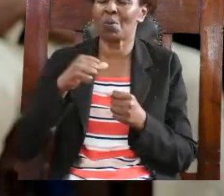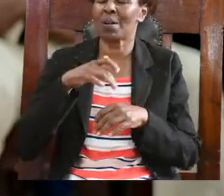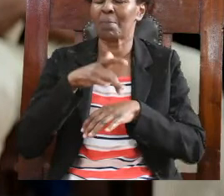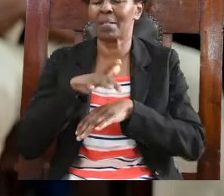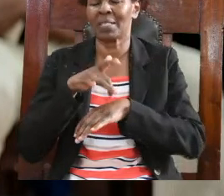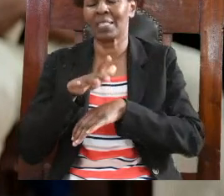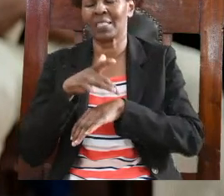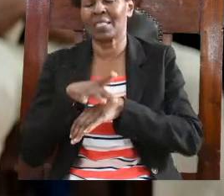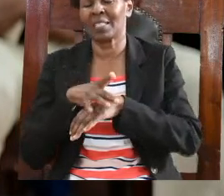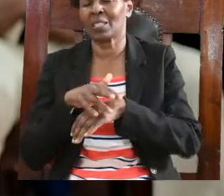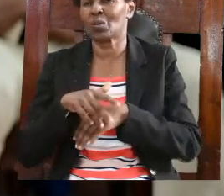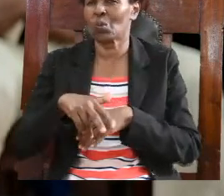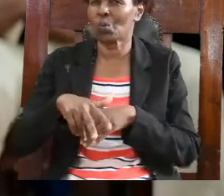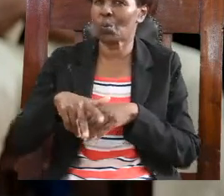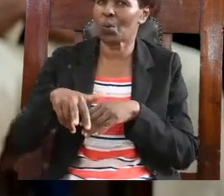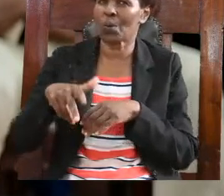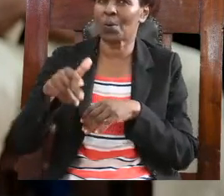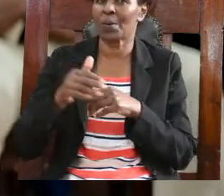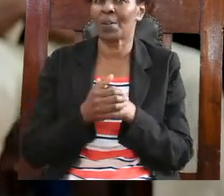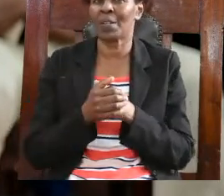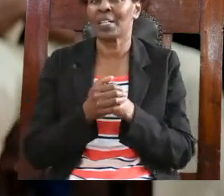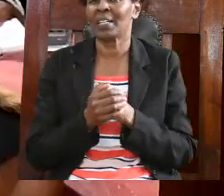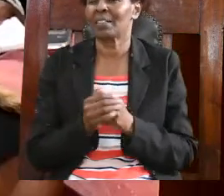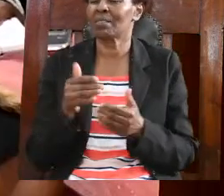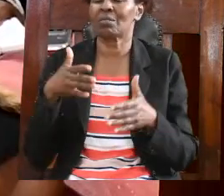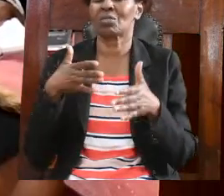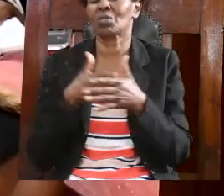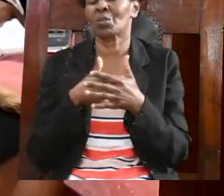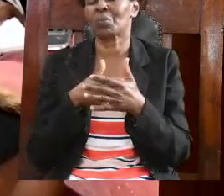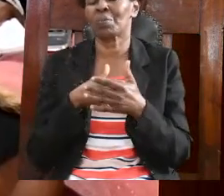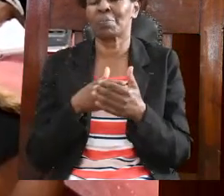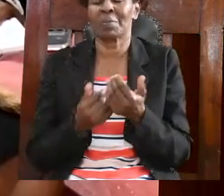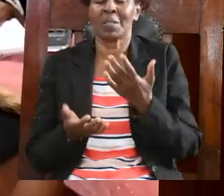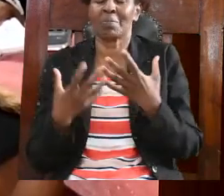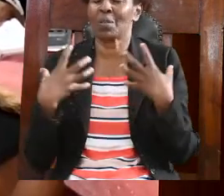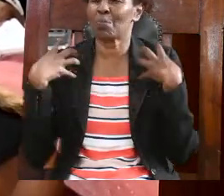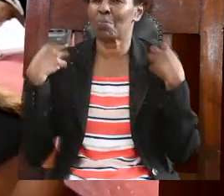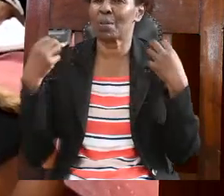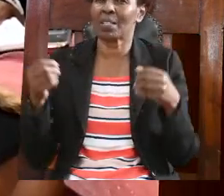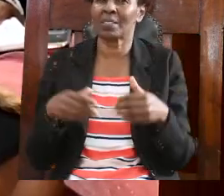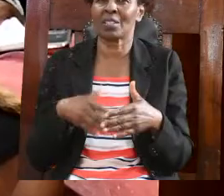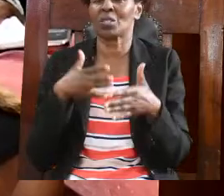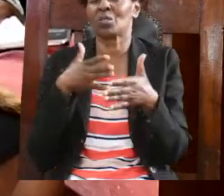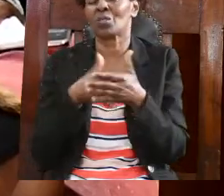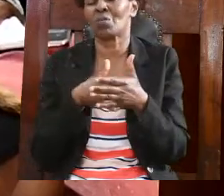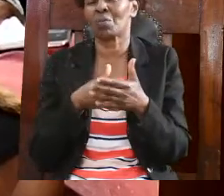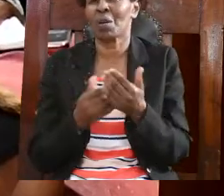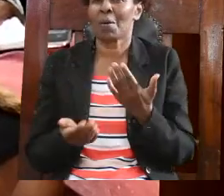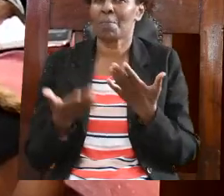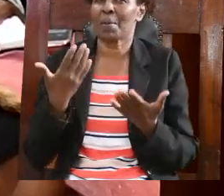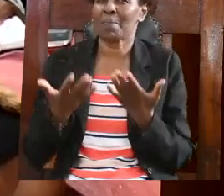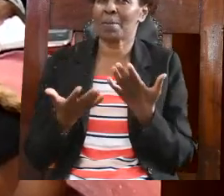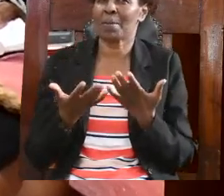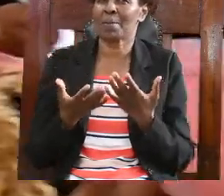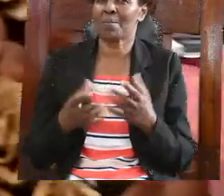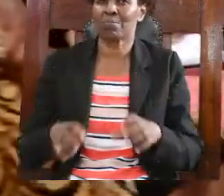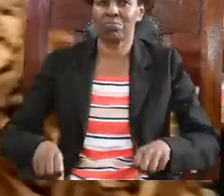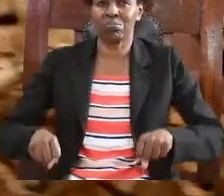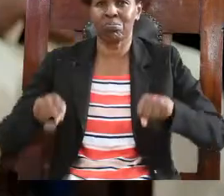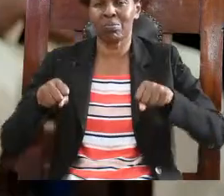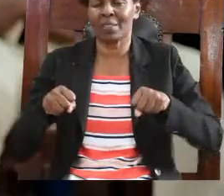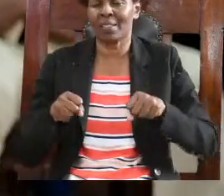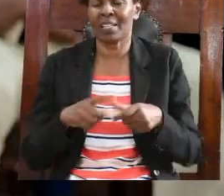kwenda kutembea walk anaacha, kama ilikuwa ni mazoezi anaacha, kama alikuwa ameingia kwenye gym